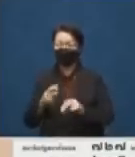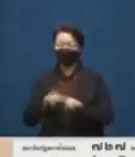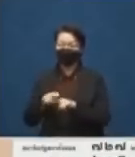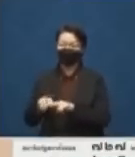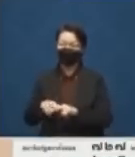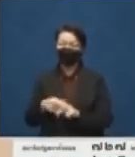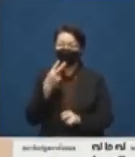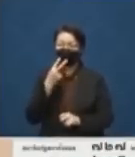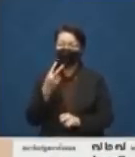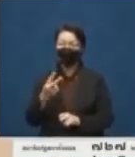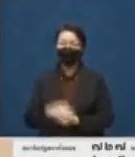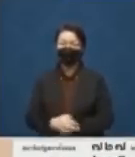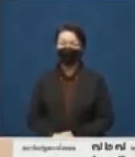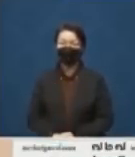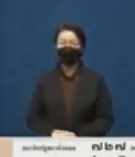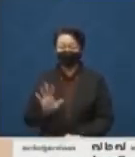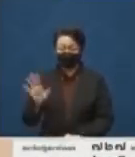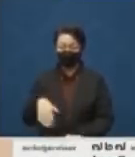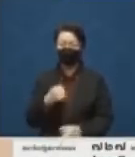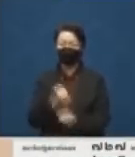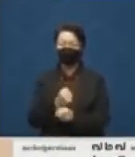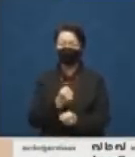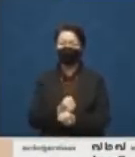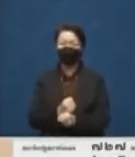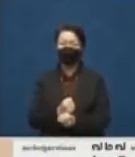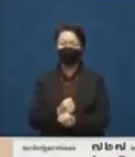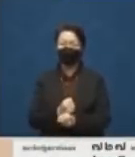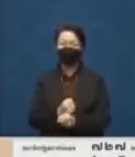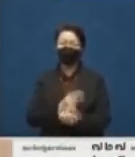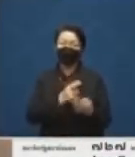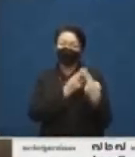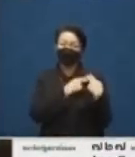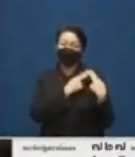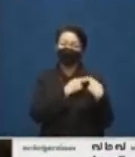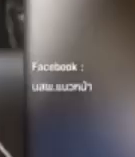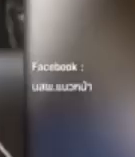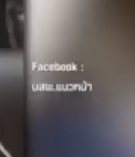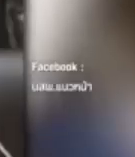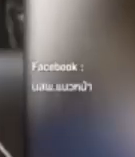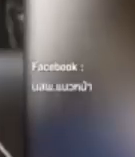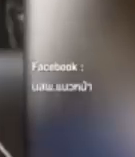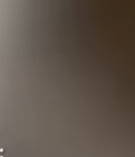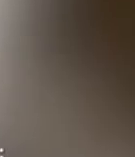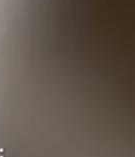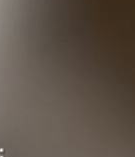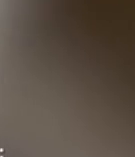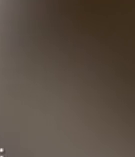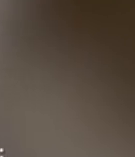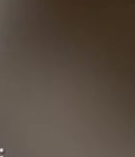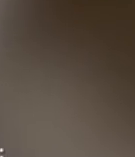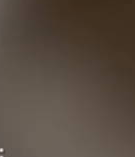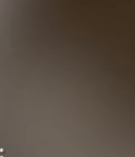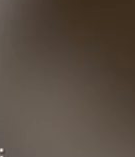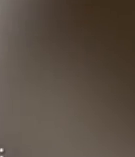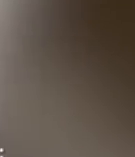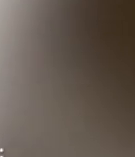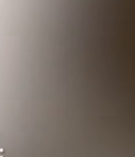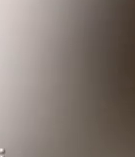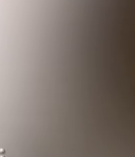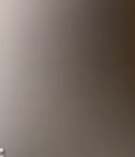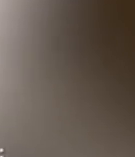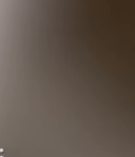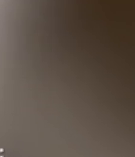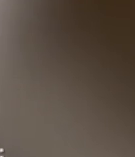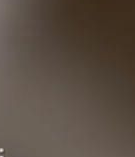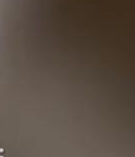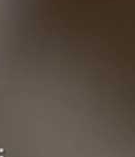วนะช่วงที่มีวิวาทะกันในสภาในแนวหน้าออนไลน์เนี่ยเขาตัดคลิปนี้มาเดี๋ยวลองไปฟังลีลาสัมบั